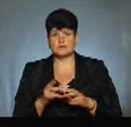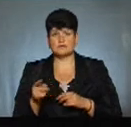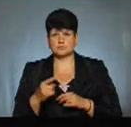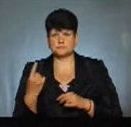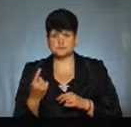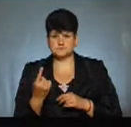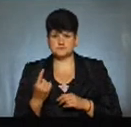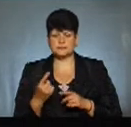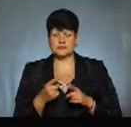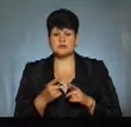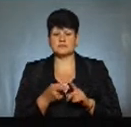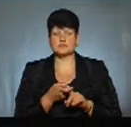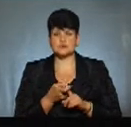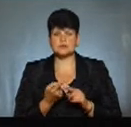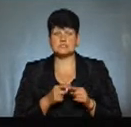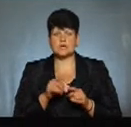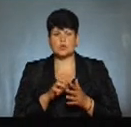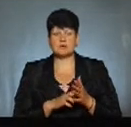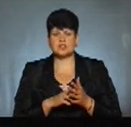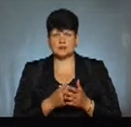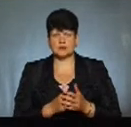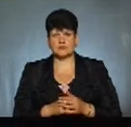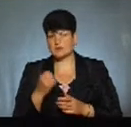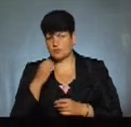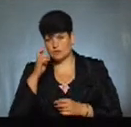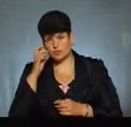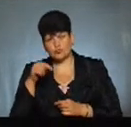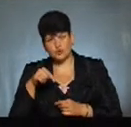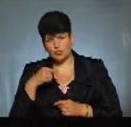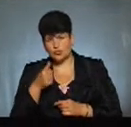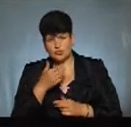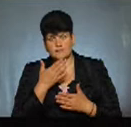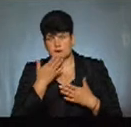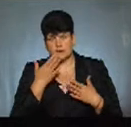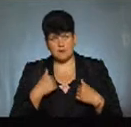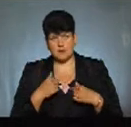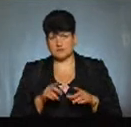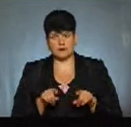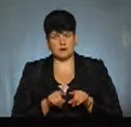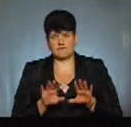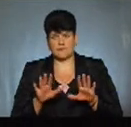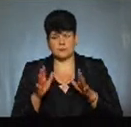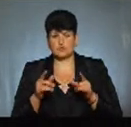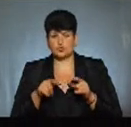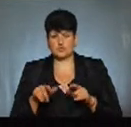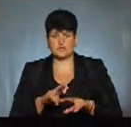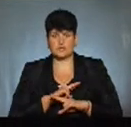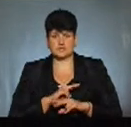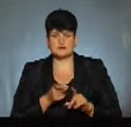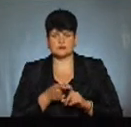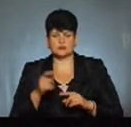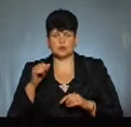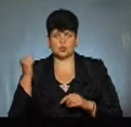Тернопільщині через саме таку причину? Дякувати Богу, в цьому році ми не маємо таких випадків, щоб люди гинули внаслідок удару